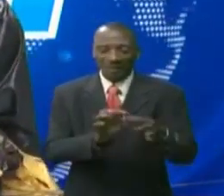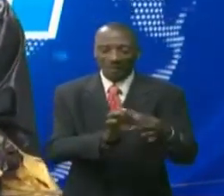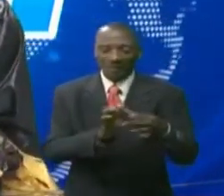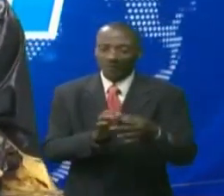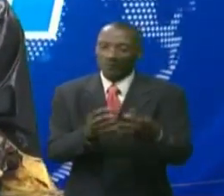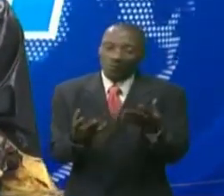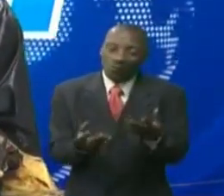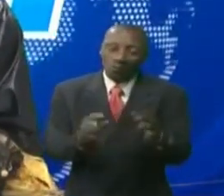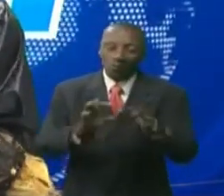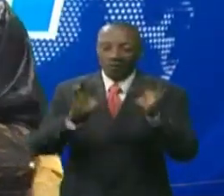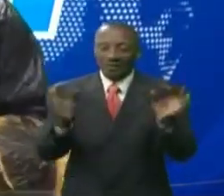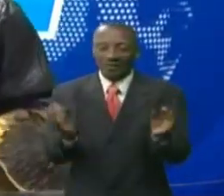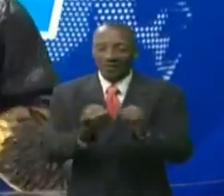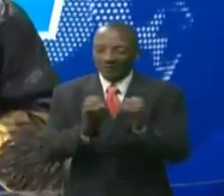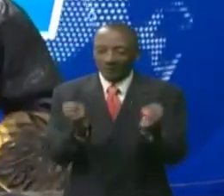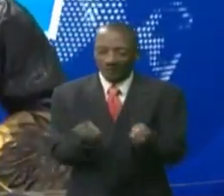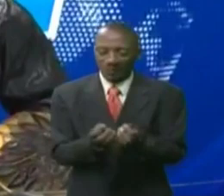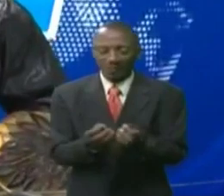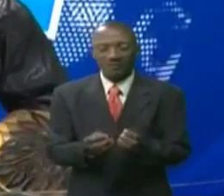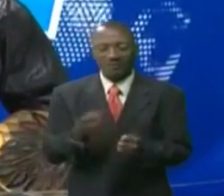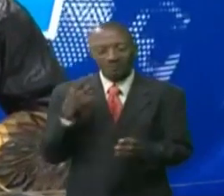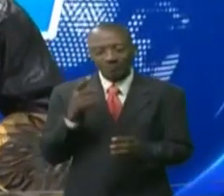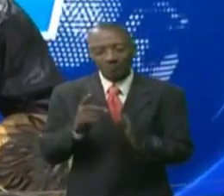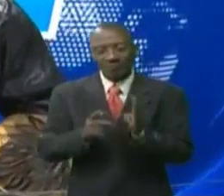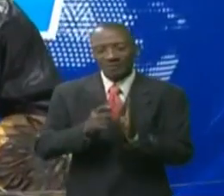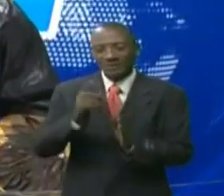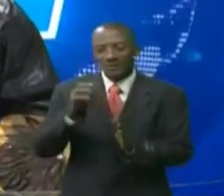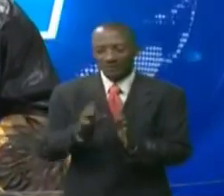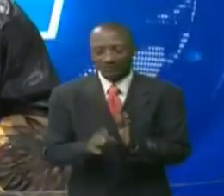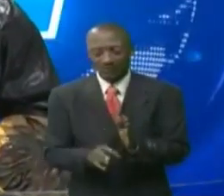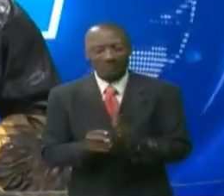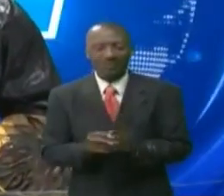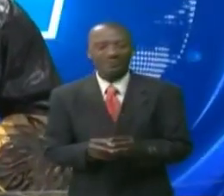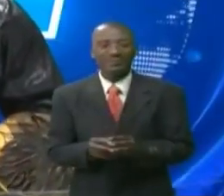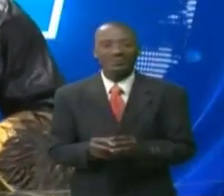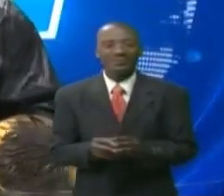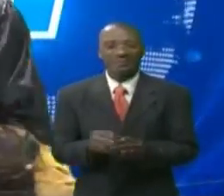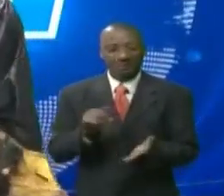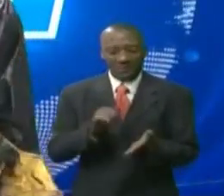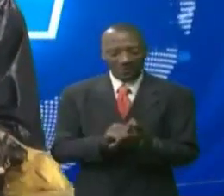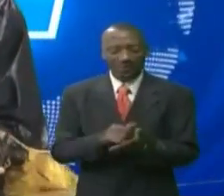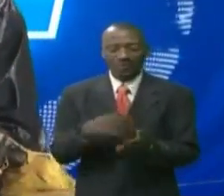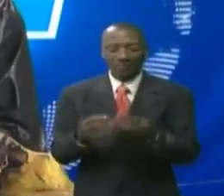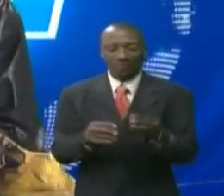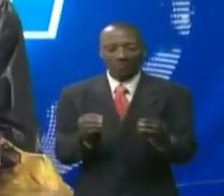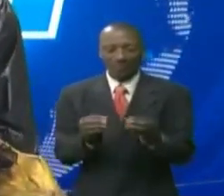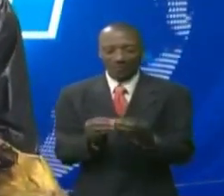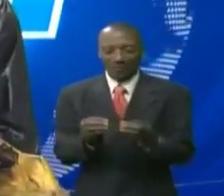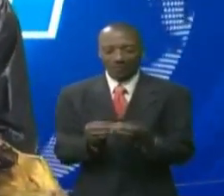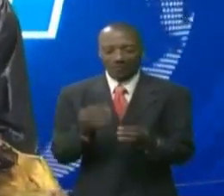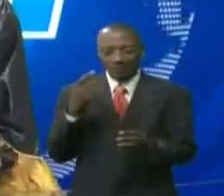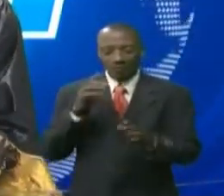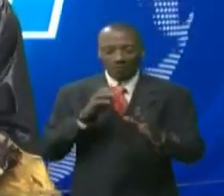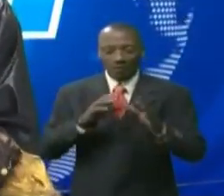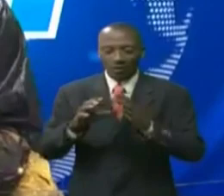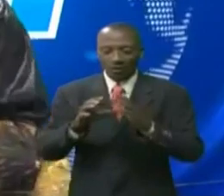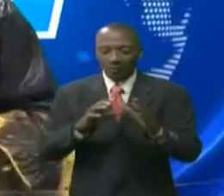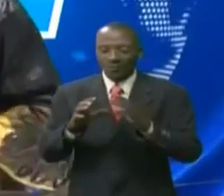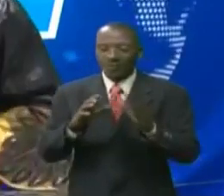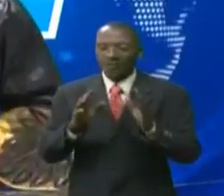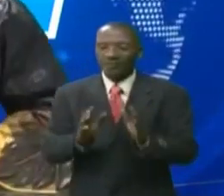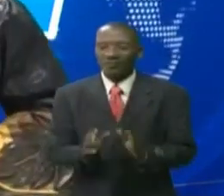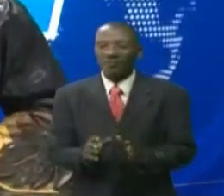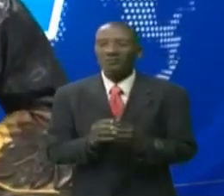développement des entreprises a organisé une session de formation sur la communication des dispensateurs d'information